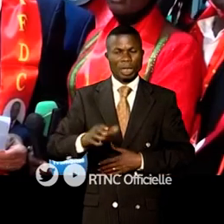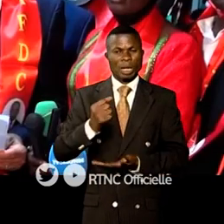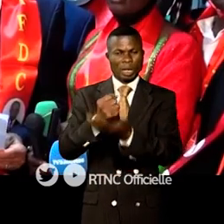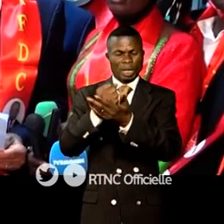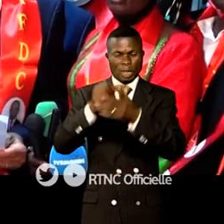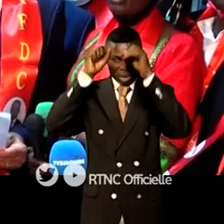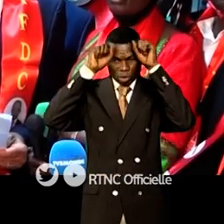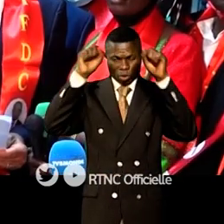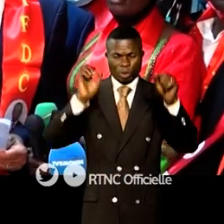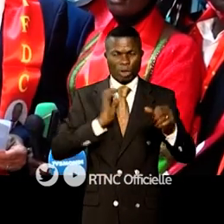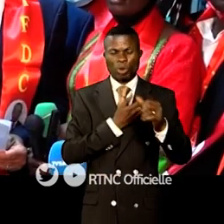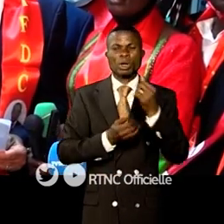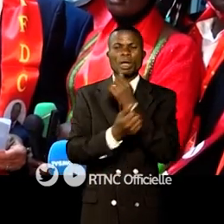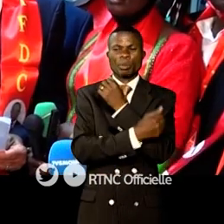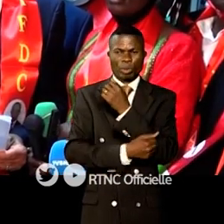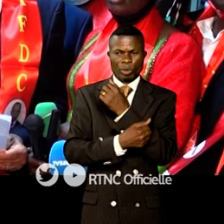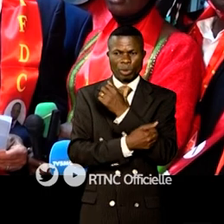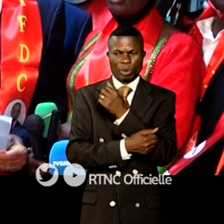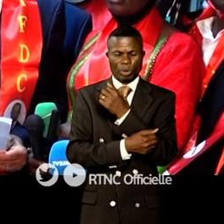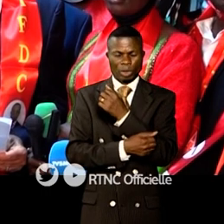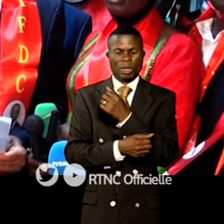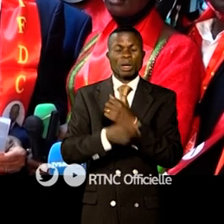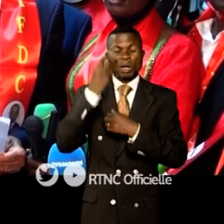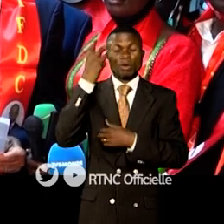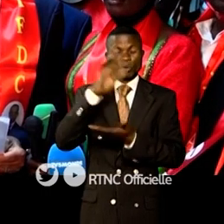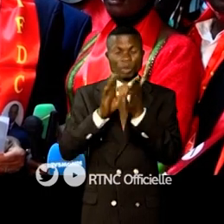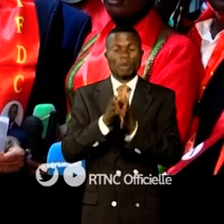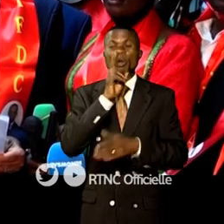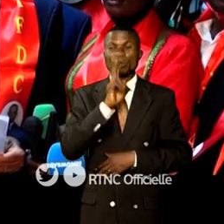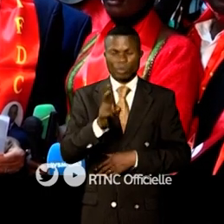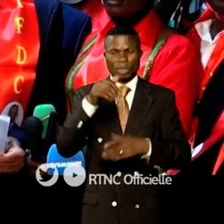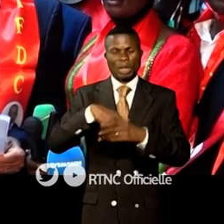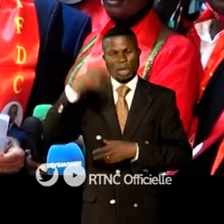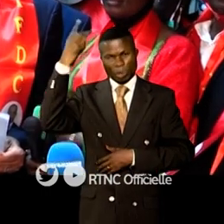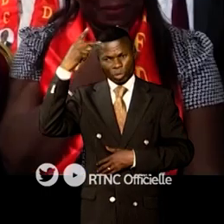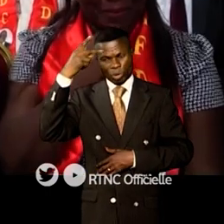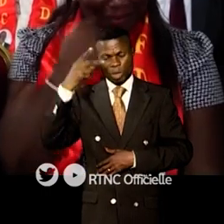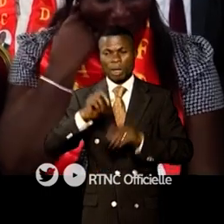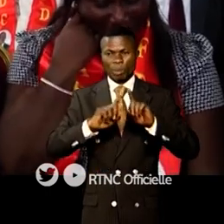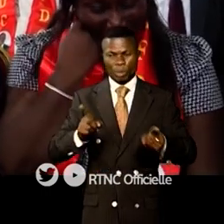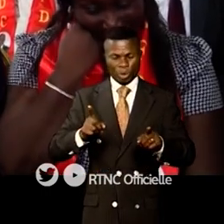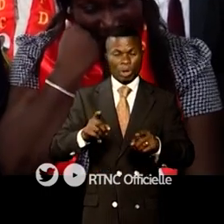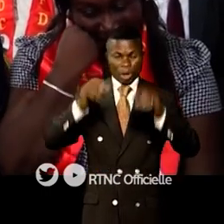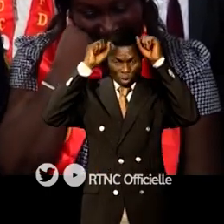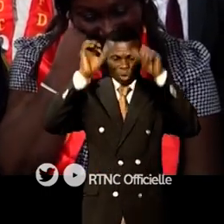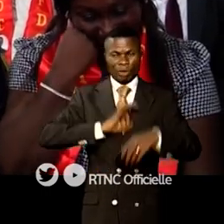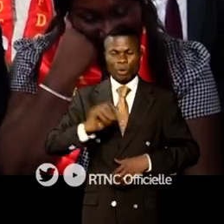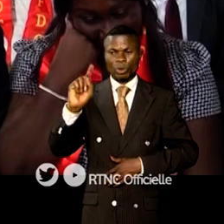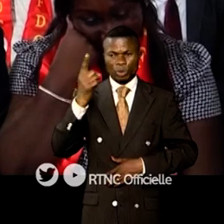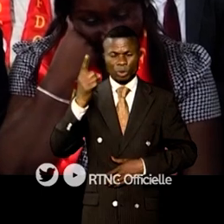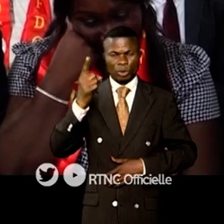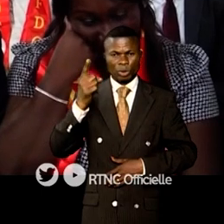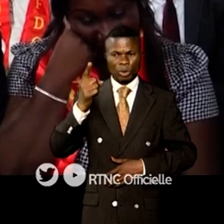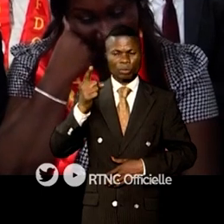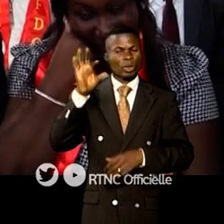permettre au président de la République de matérialiser sa vision politique, car il est le seul à avoir